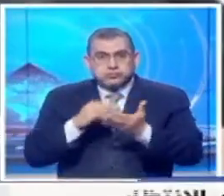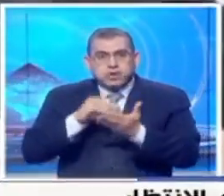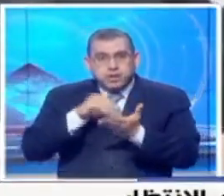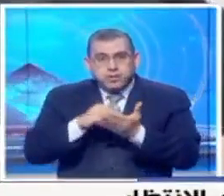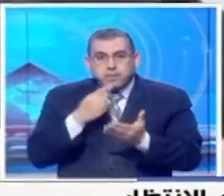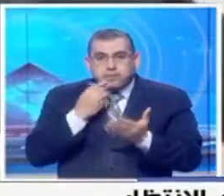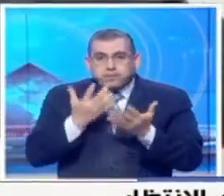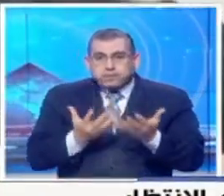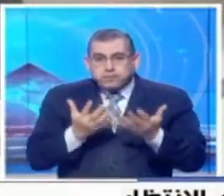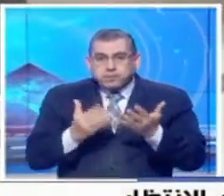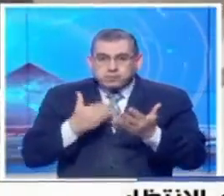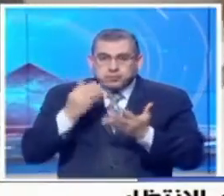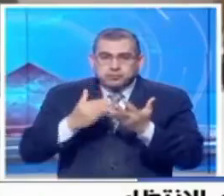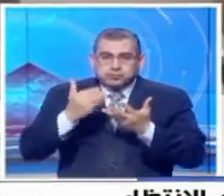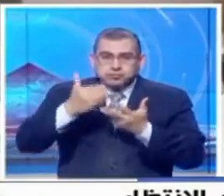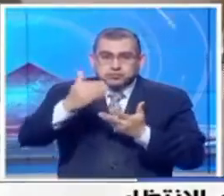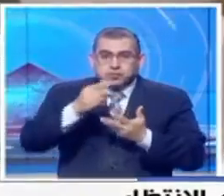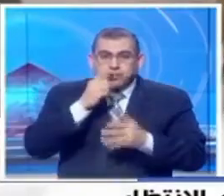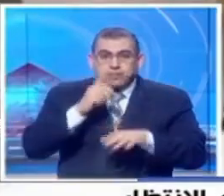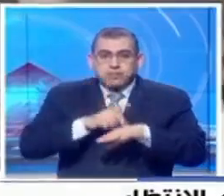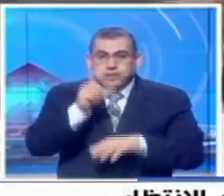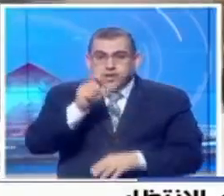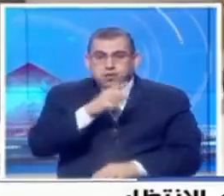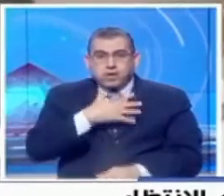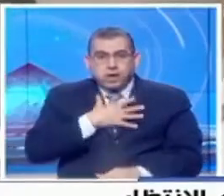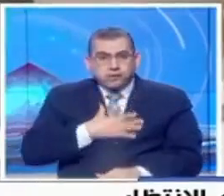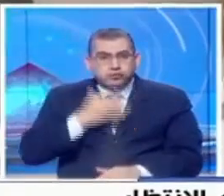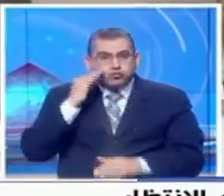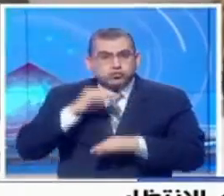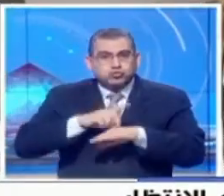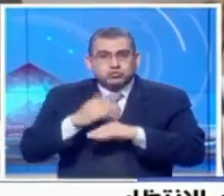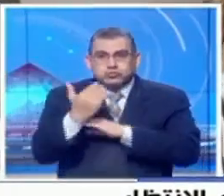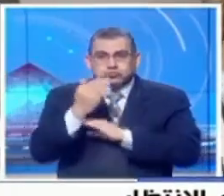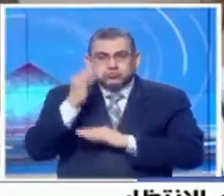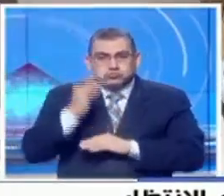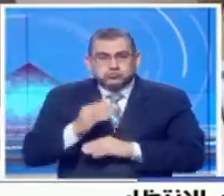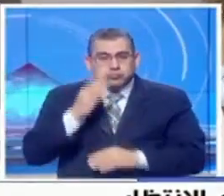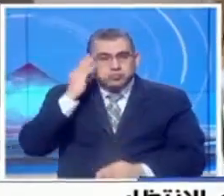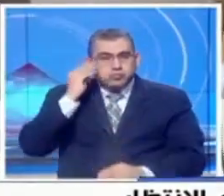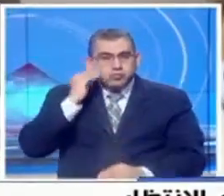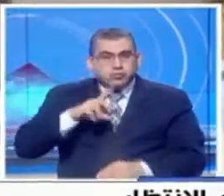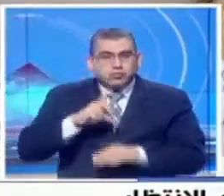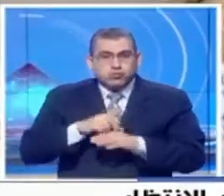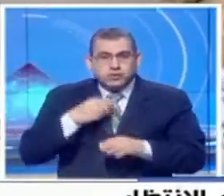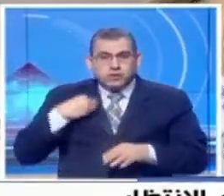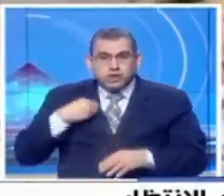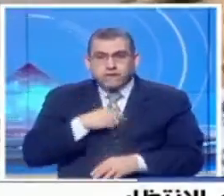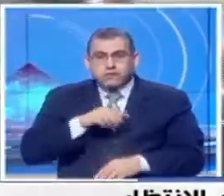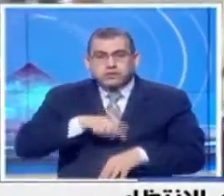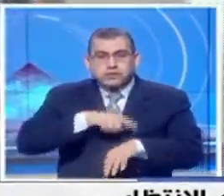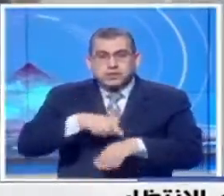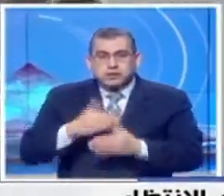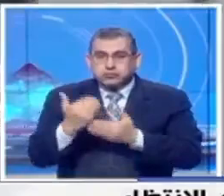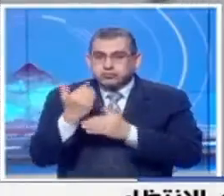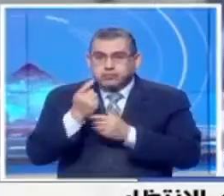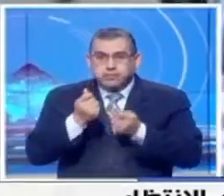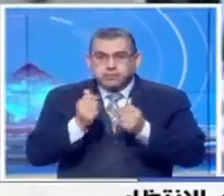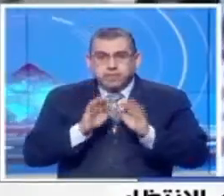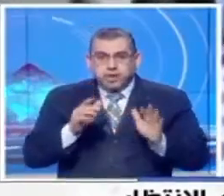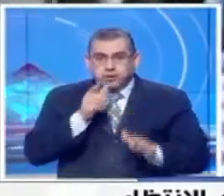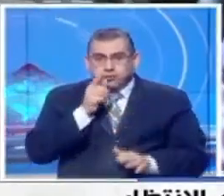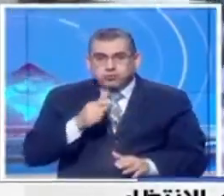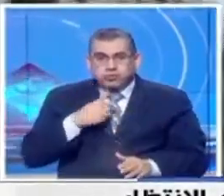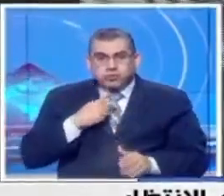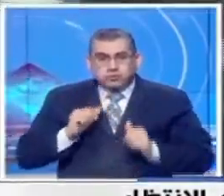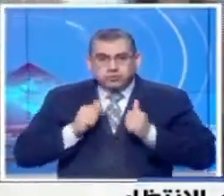بعدين بتزيد واحده واحده. المرضى اثنوا على الخدمات التشخيصيه والعلاجيه التي تقدم لهم بالمستشفى على مدار الساعه بالمجان. ما كنتش